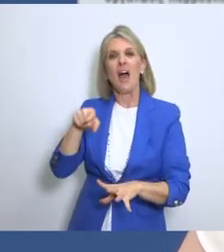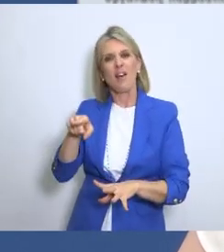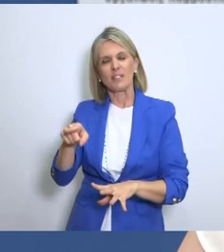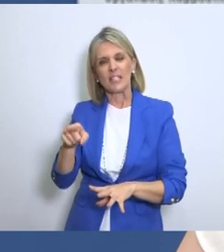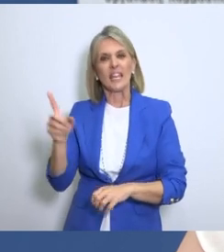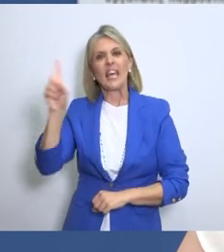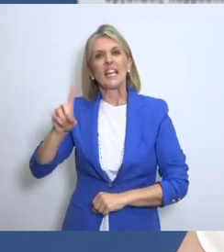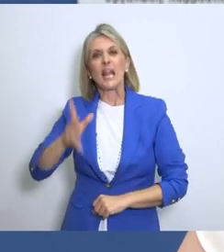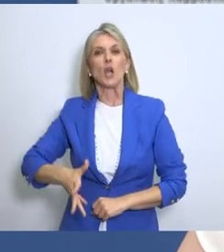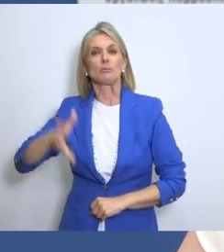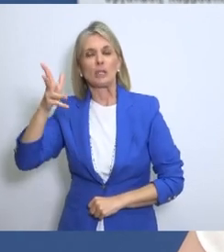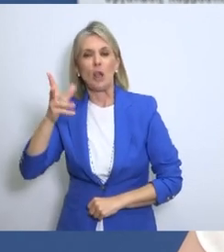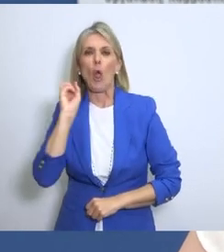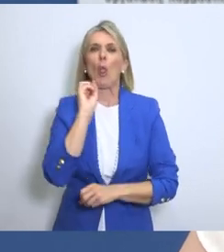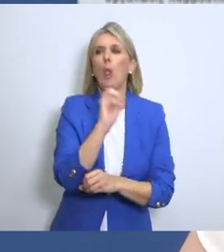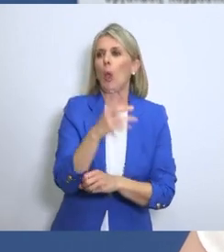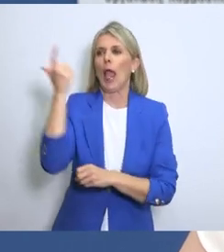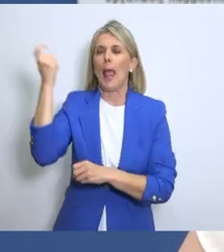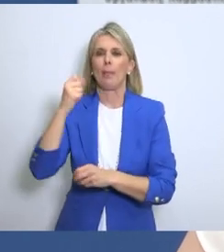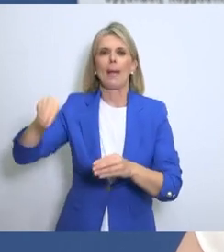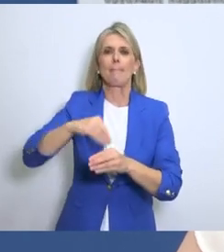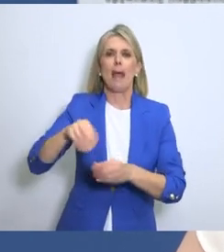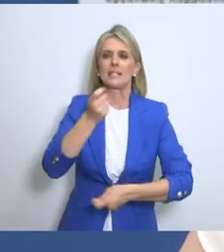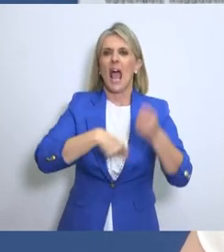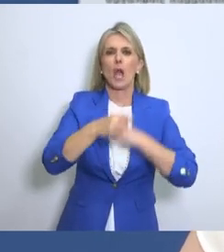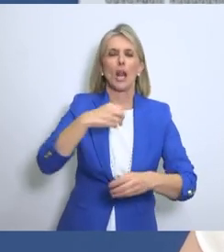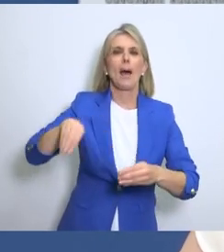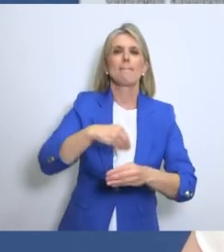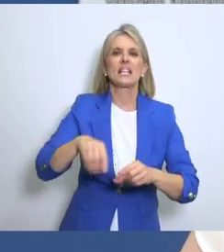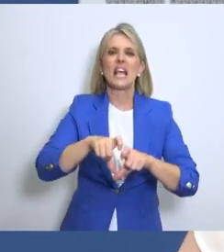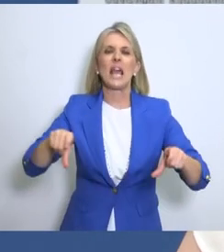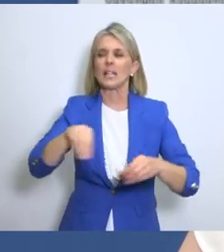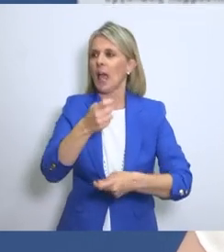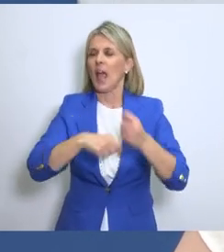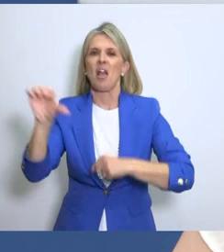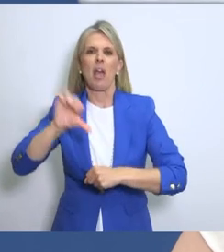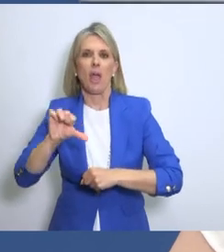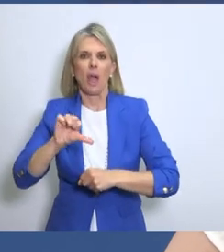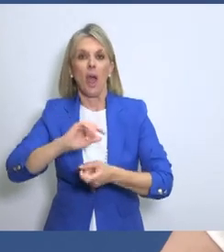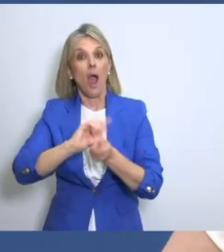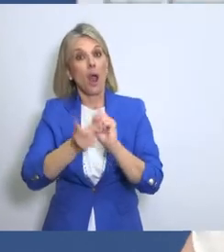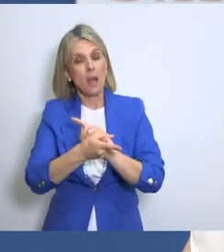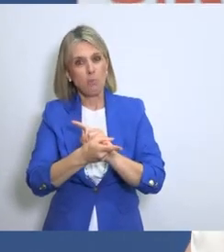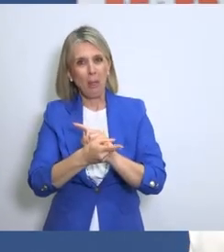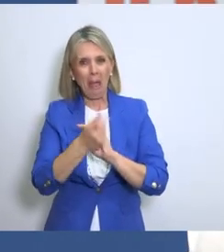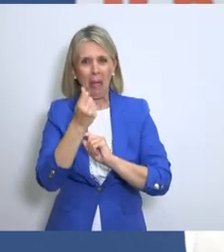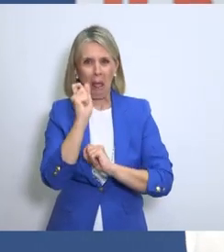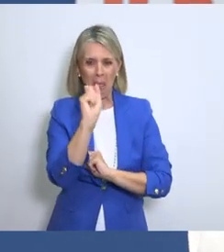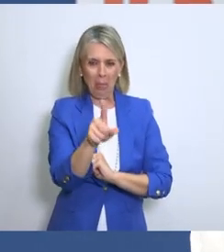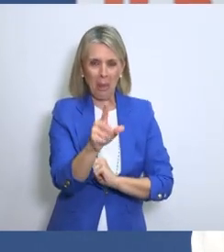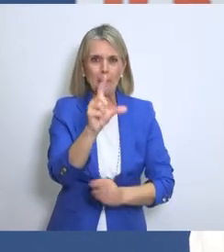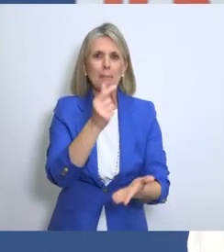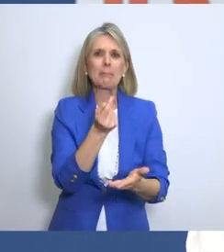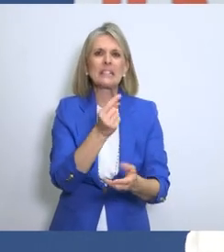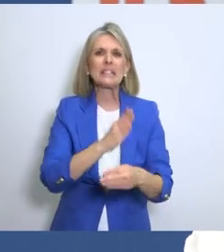τα καλάθια τους, δεν κάνουν τίποτε άλλο παρά να επιδοτούν τις αυξήσεις των τιμών, δηλαδή να εκτινάσουν τα κέρδη των μεγάλων